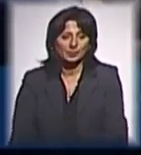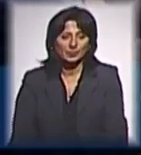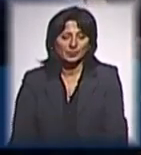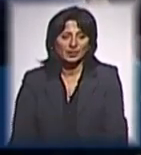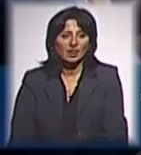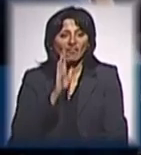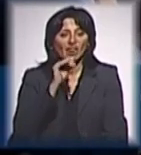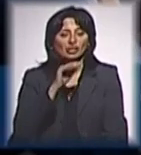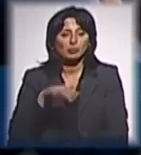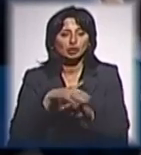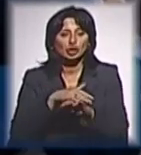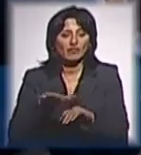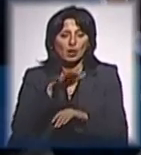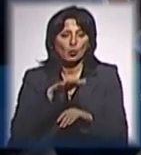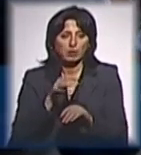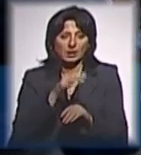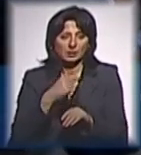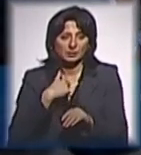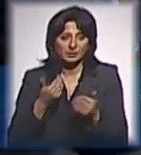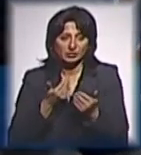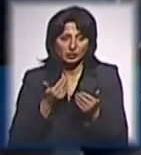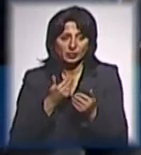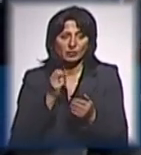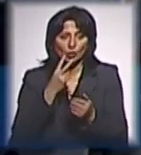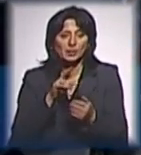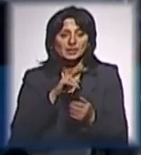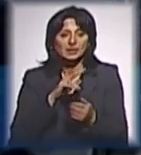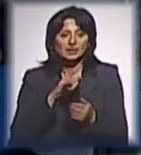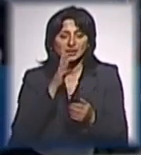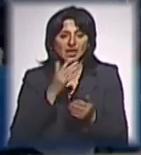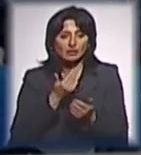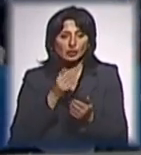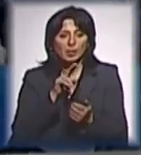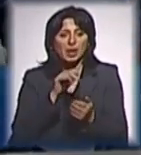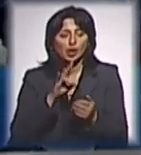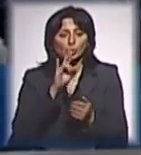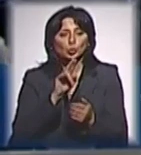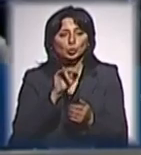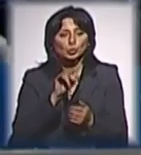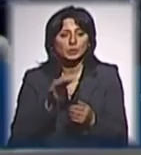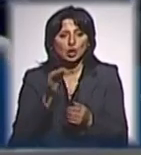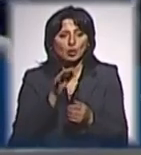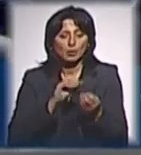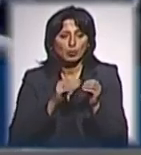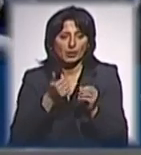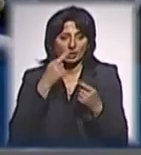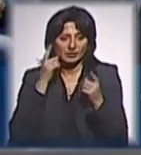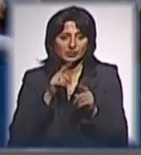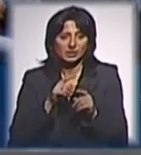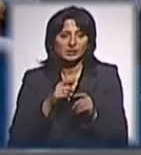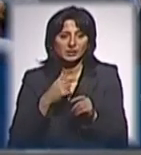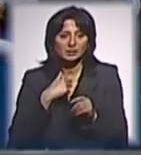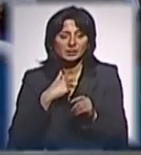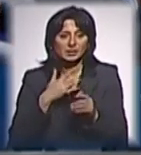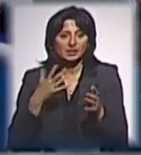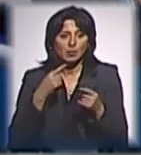ნუცუბიძის პლატო და ვაჟებშაულას კვარტლები არის ის უბანი, სადაც მე 12 წელი ცხოვრობდი პლატოზე კერძოდ და ამ რეგიონის პრობლემებს ძალიან კარგად ვიცნობ და დიდად